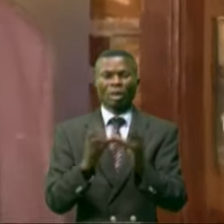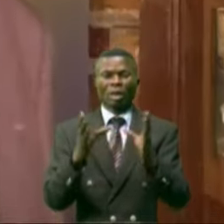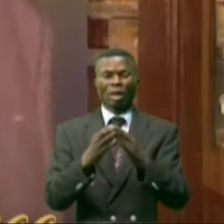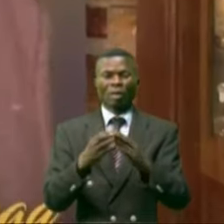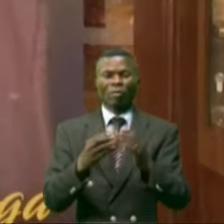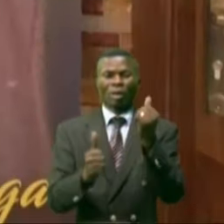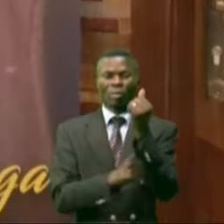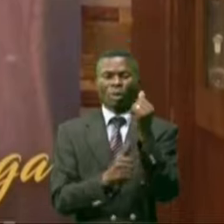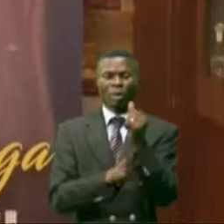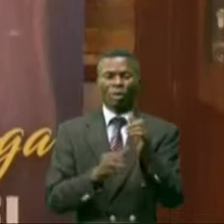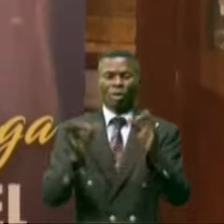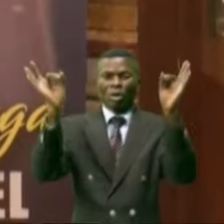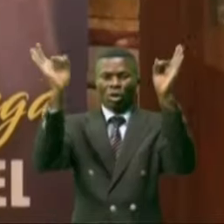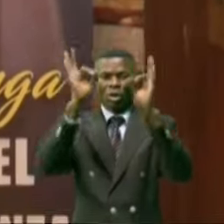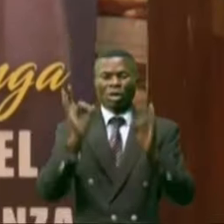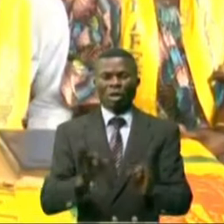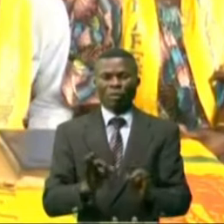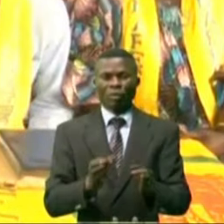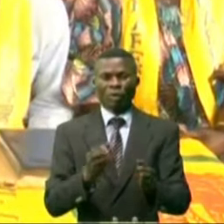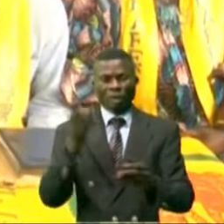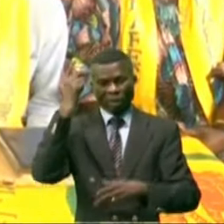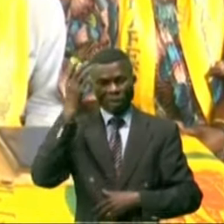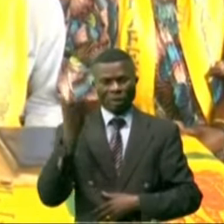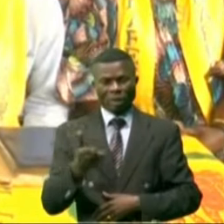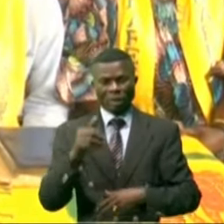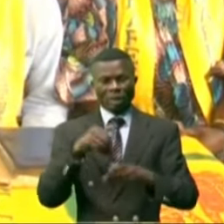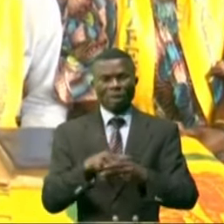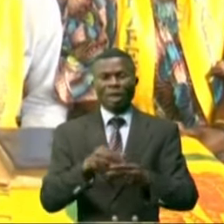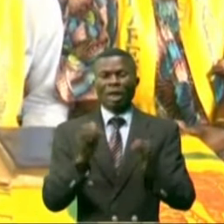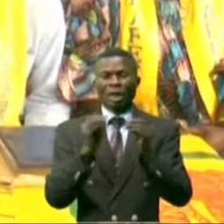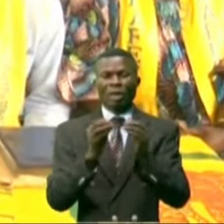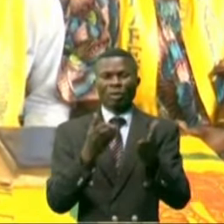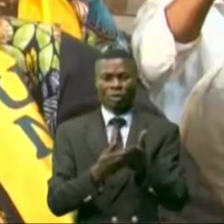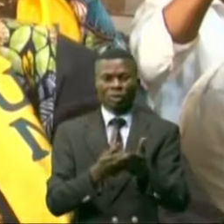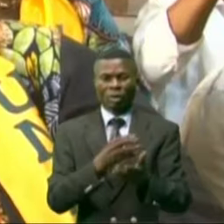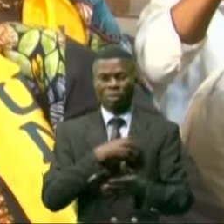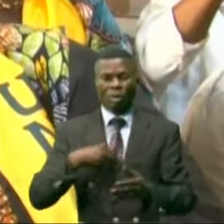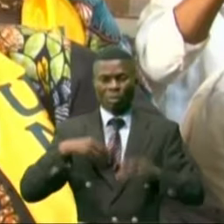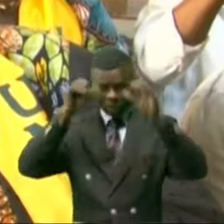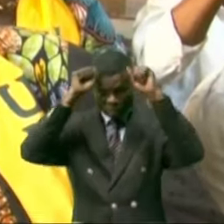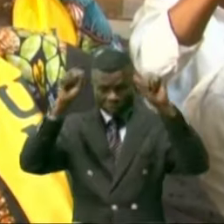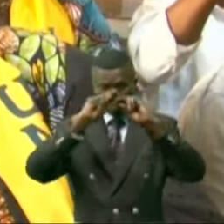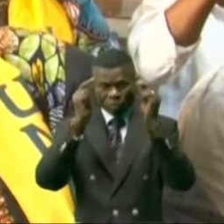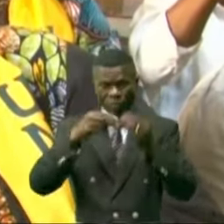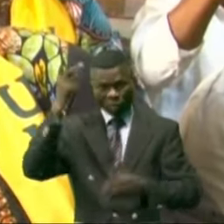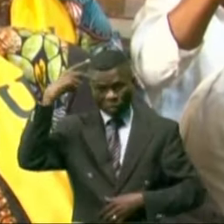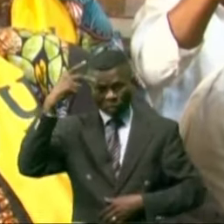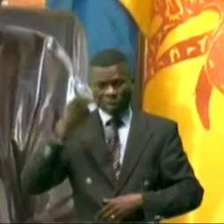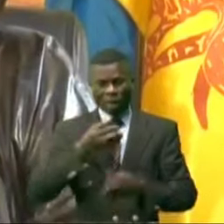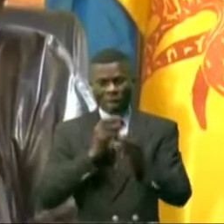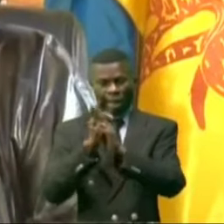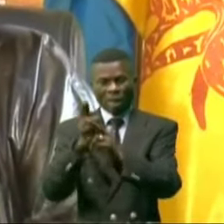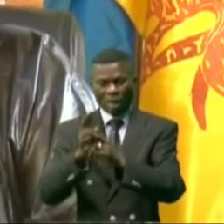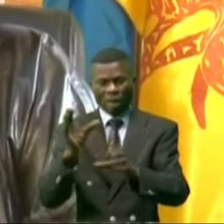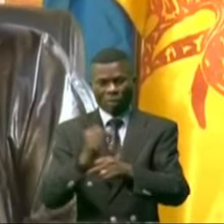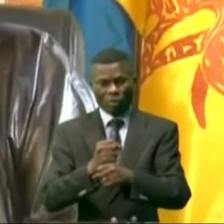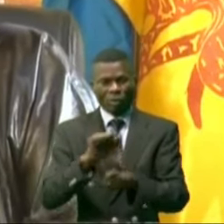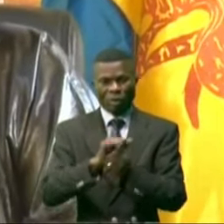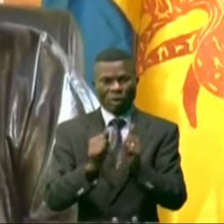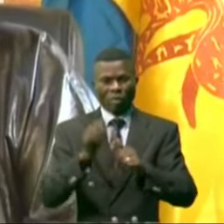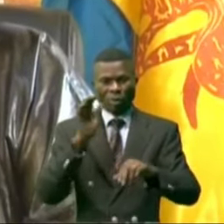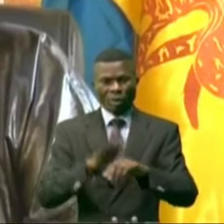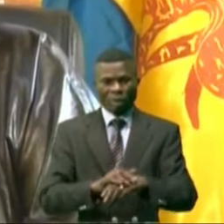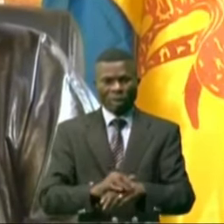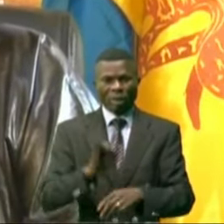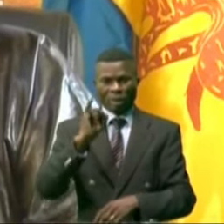membres de la Fédération La Capitale. Au cours de ces échanges, la présidente du parti a brossé la situation qui prévaut à